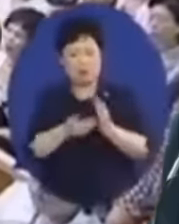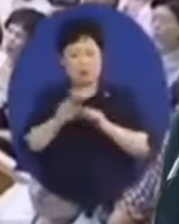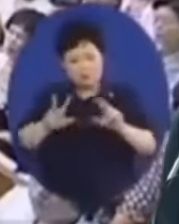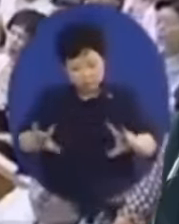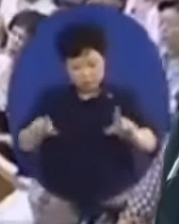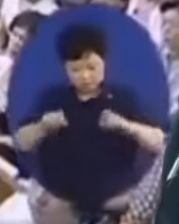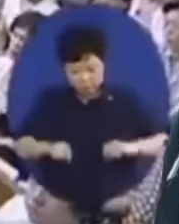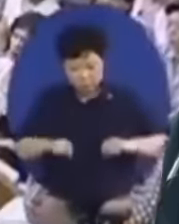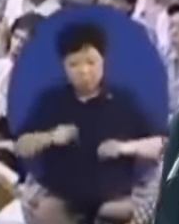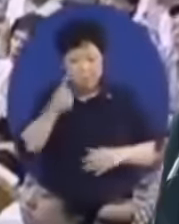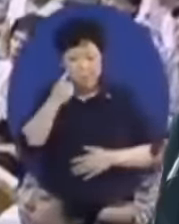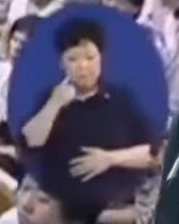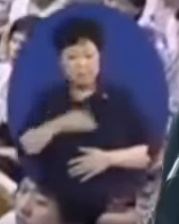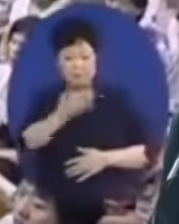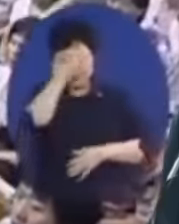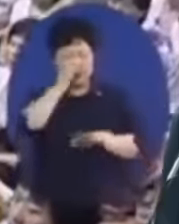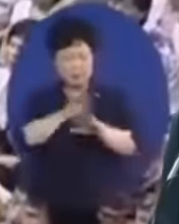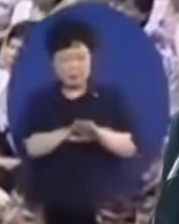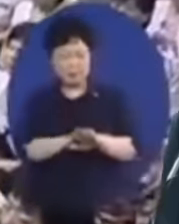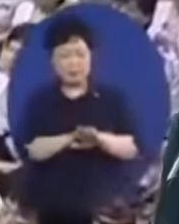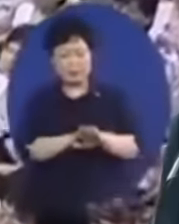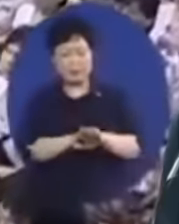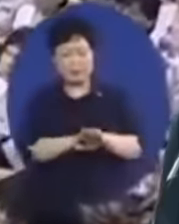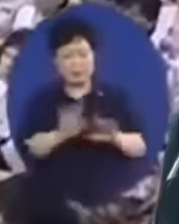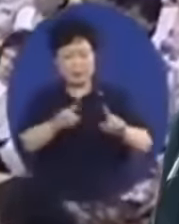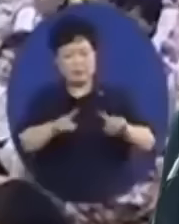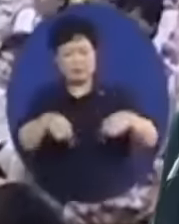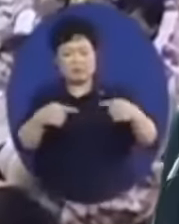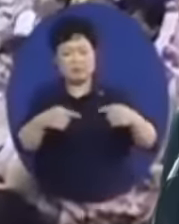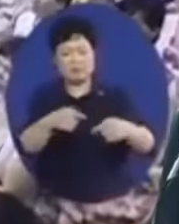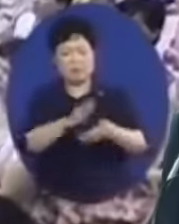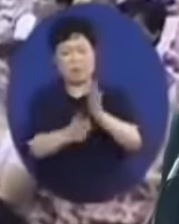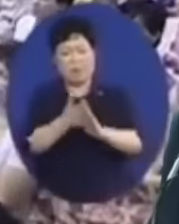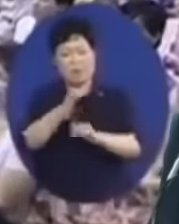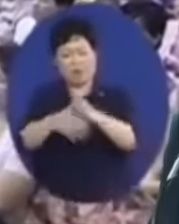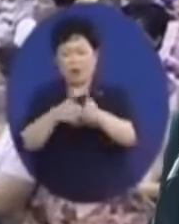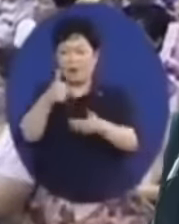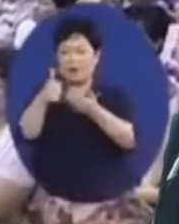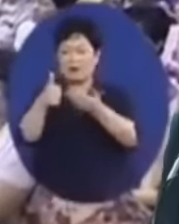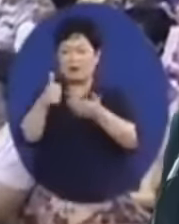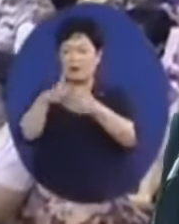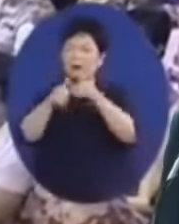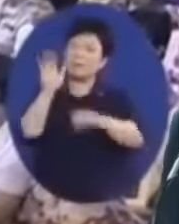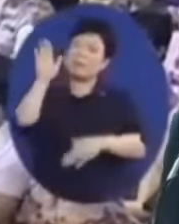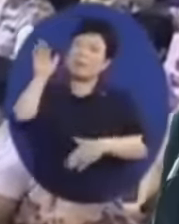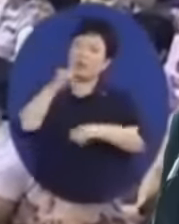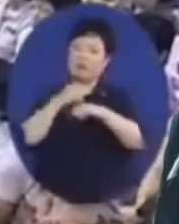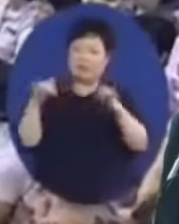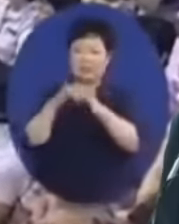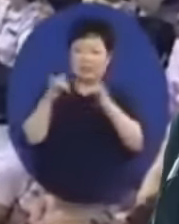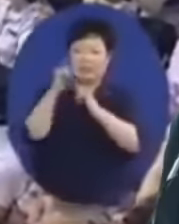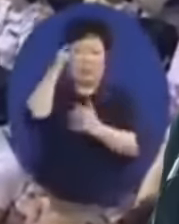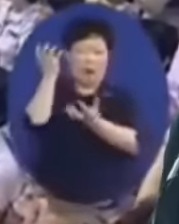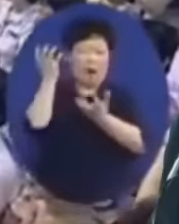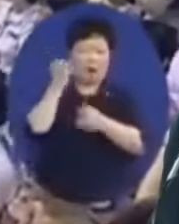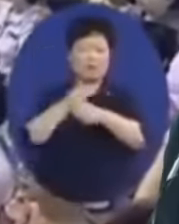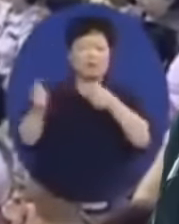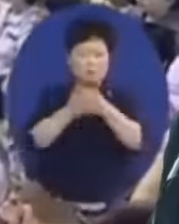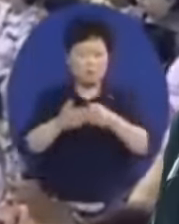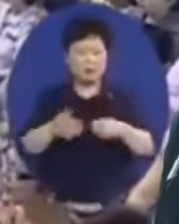어느 날 예배 참석하지 아니하고 하나님께로부터 멀리하고 전쟁광이 되어서